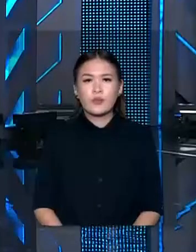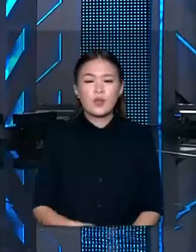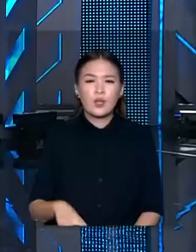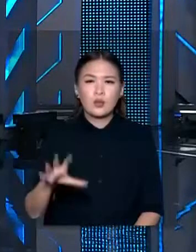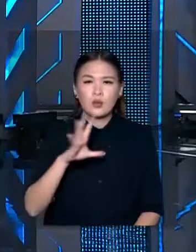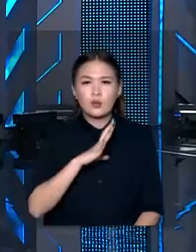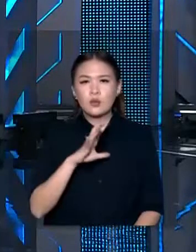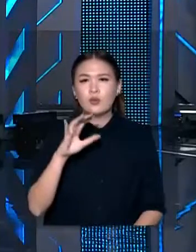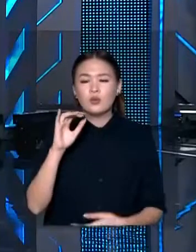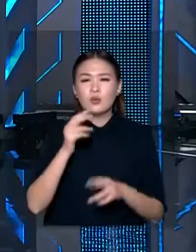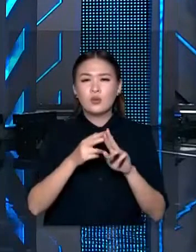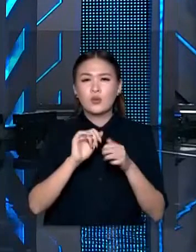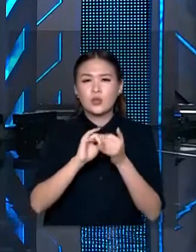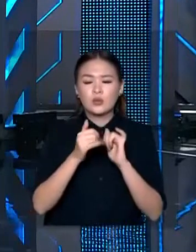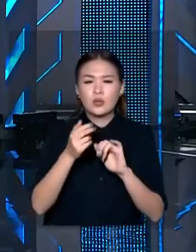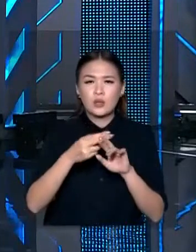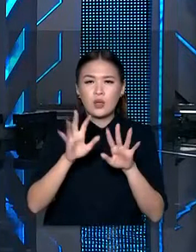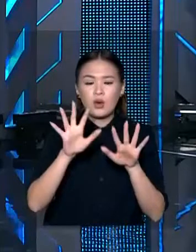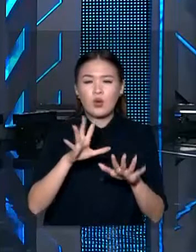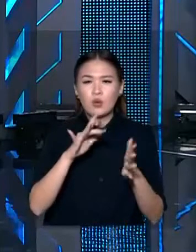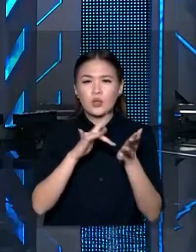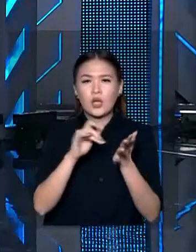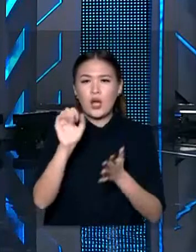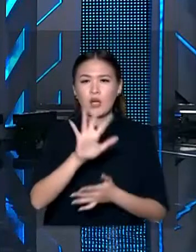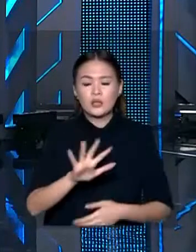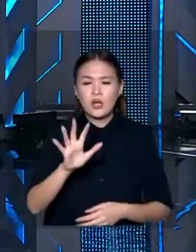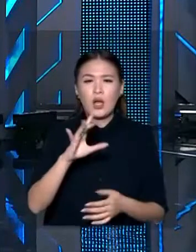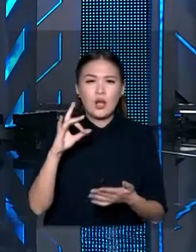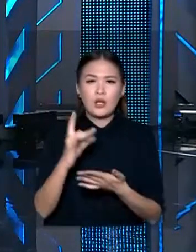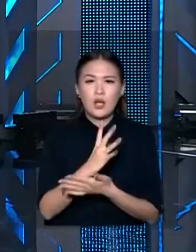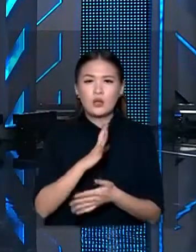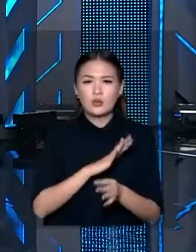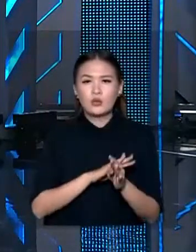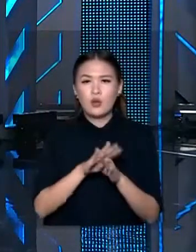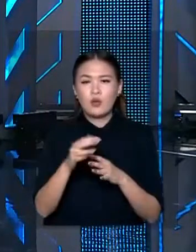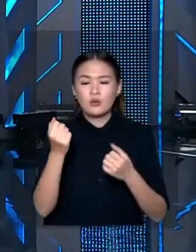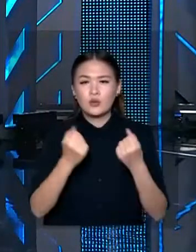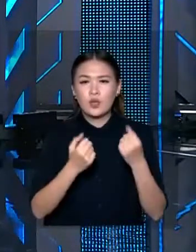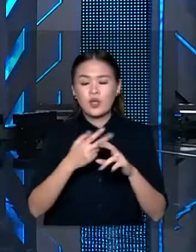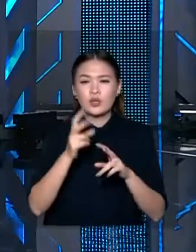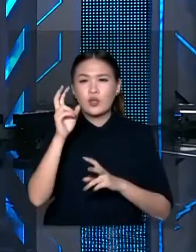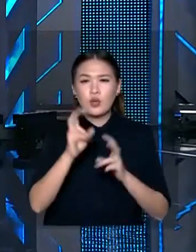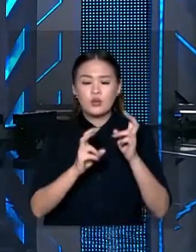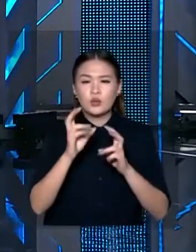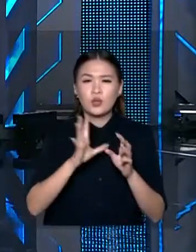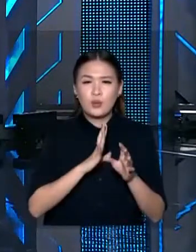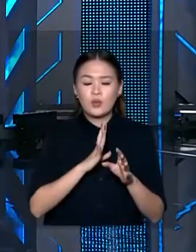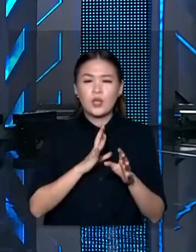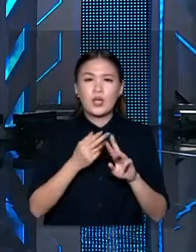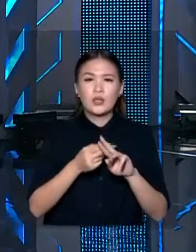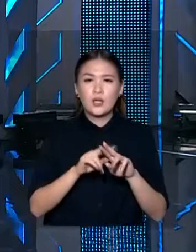Өскеменде қоқыс сұрыптайтын Орталық Азиядағы алғашқы толық автоматтандырылған зауыт іске қосылды.